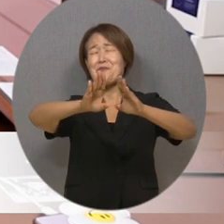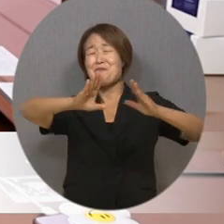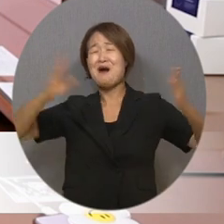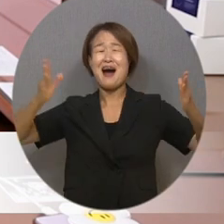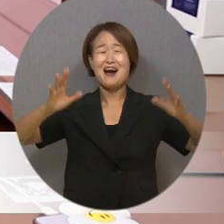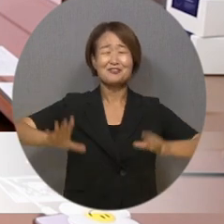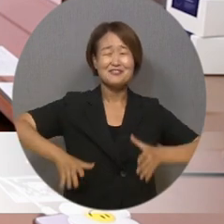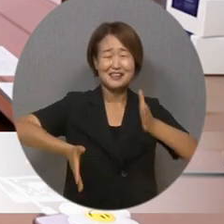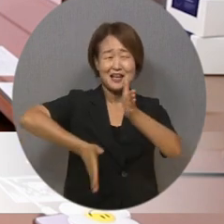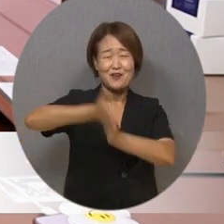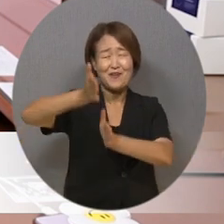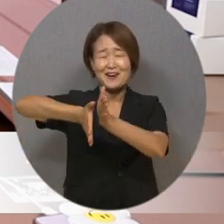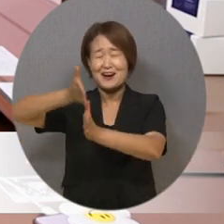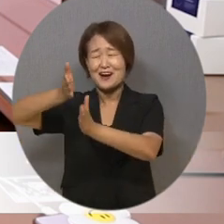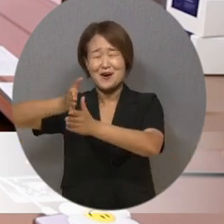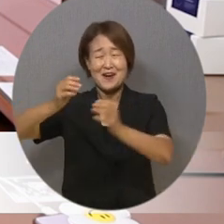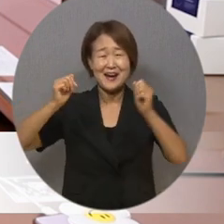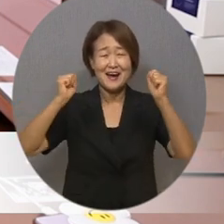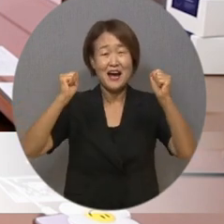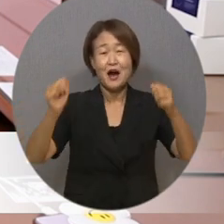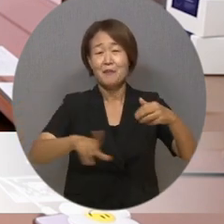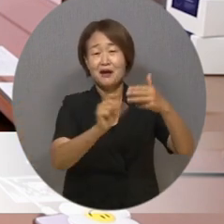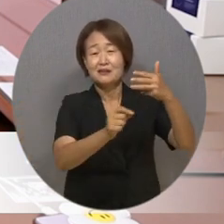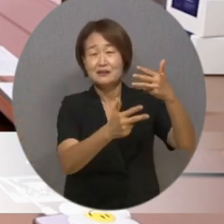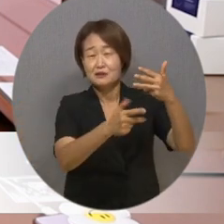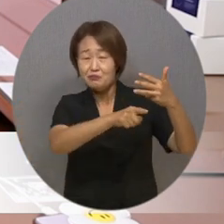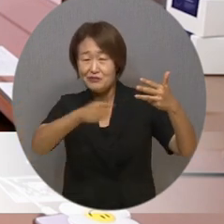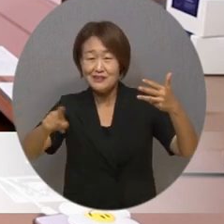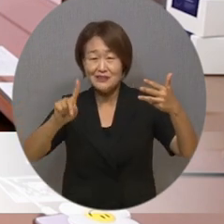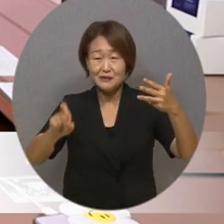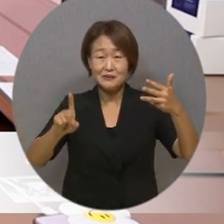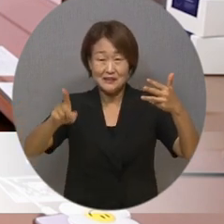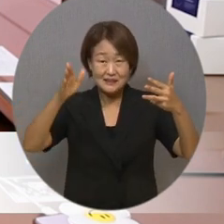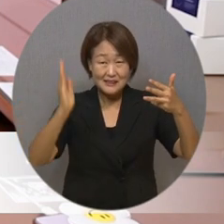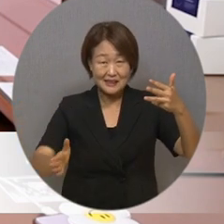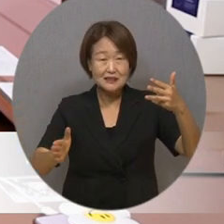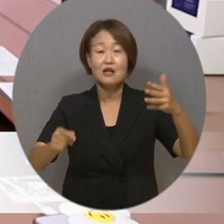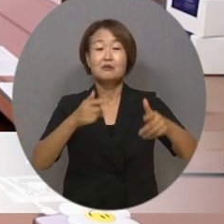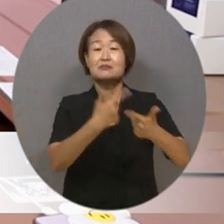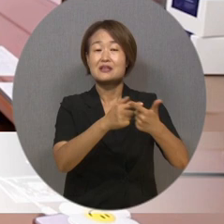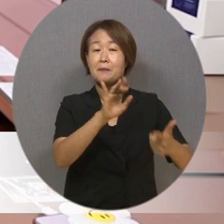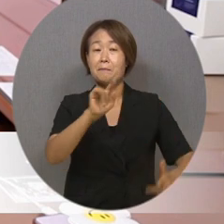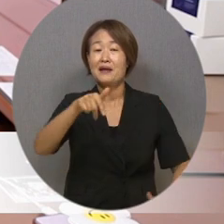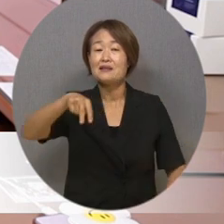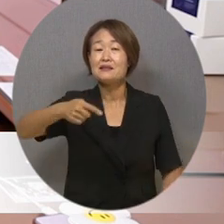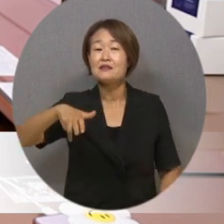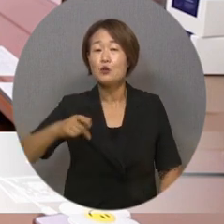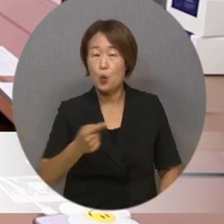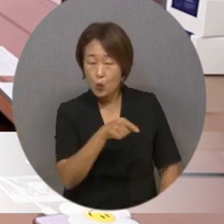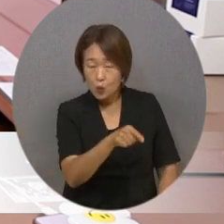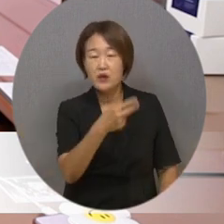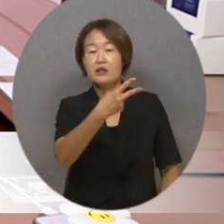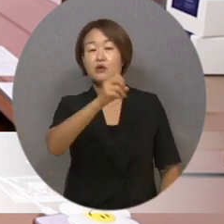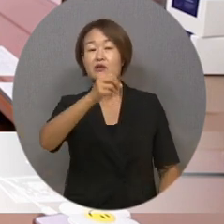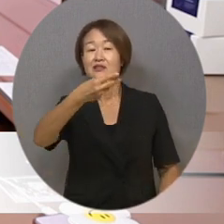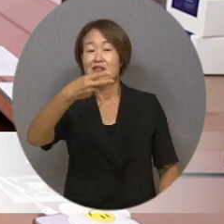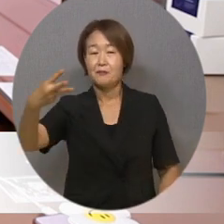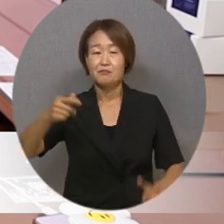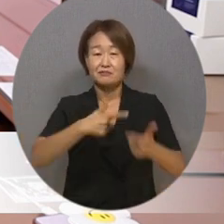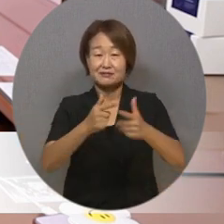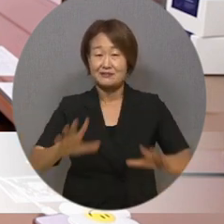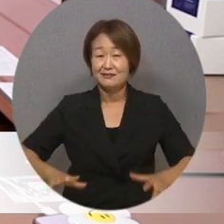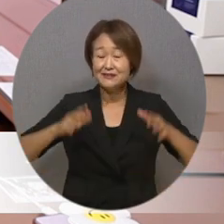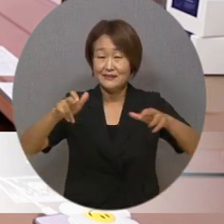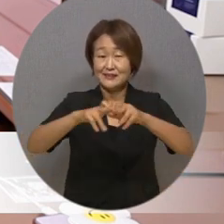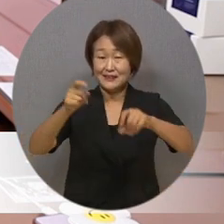도시가 되었습니다. 오는 8월 7일부터 11일까지 부산 백스코에서 2023 부산 세계